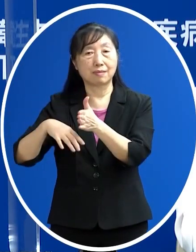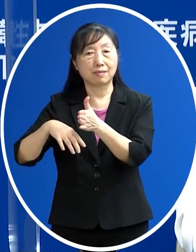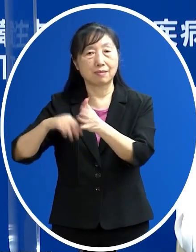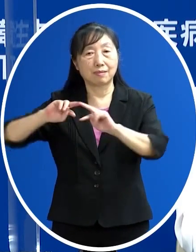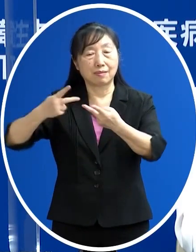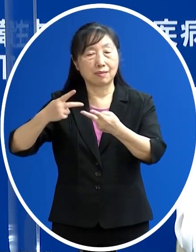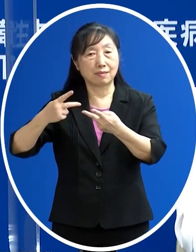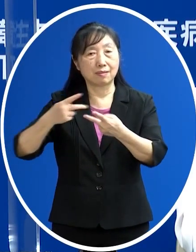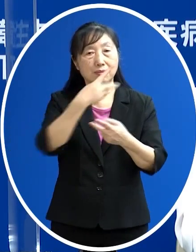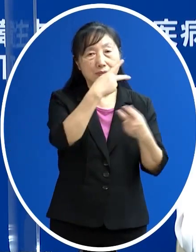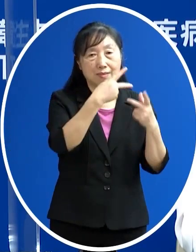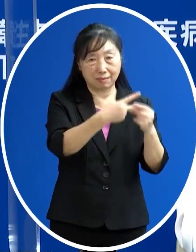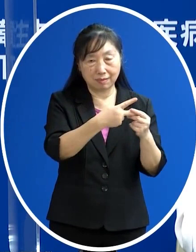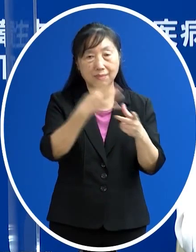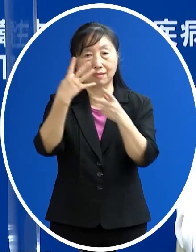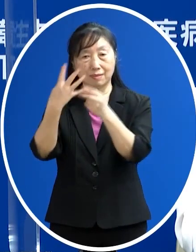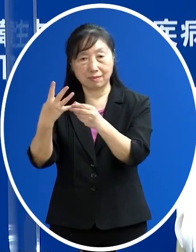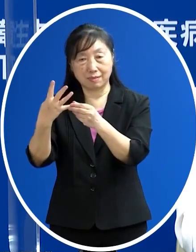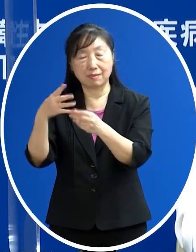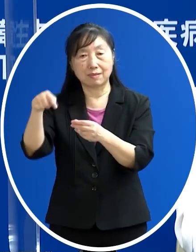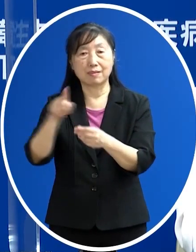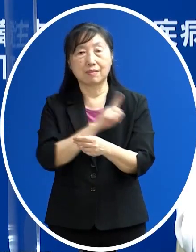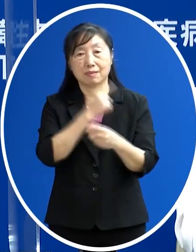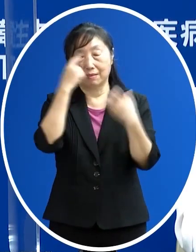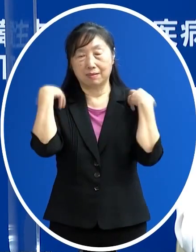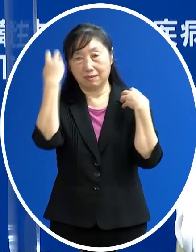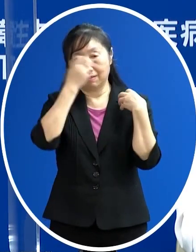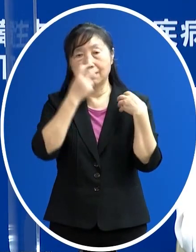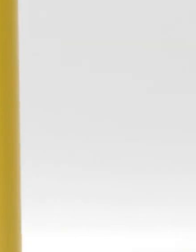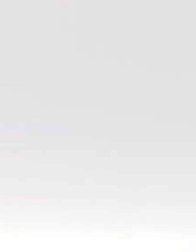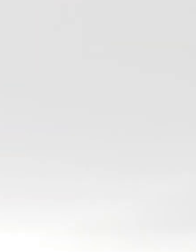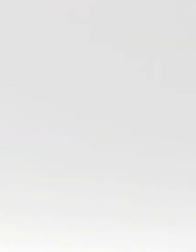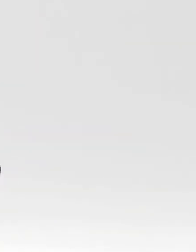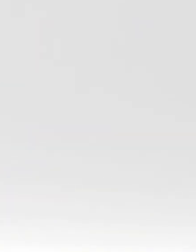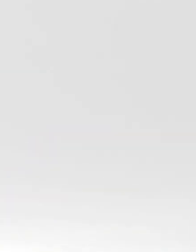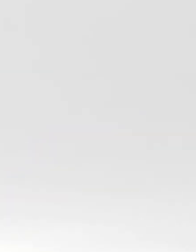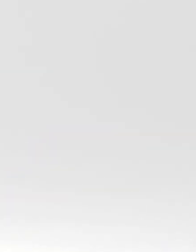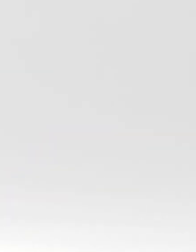还是改第二天跟第四天在自主健康管理的时候再做一次快筛